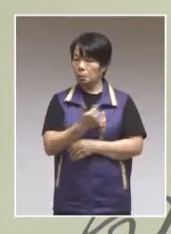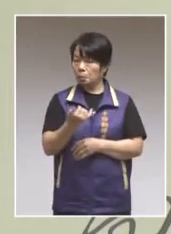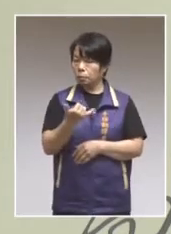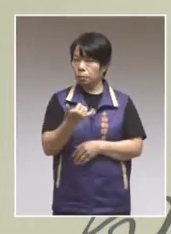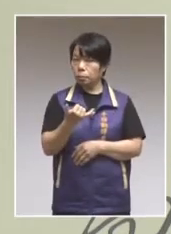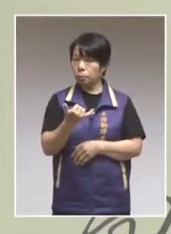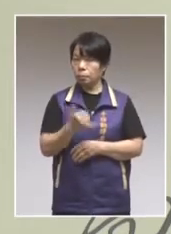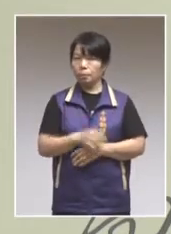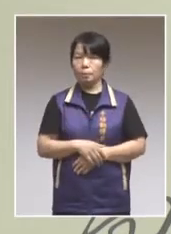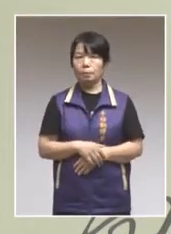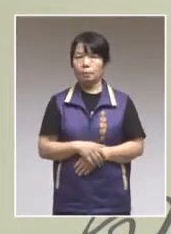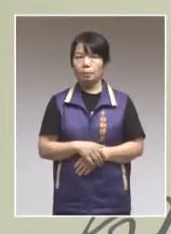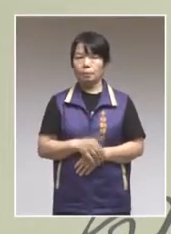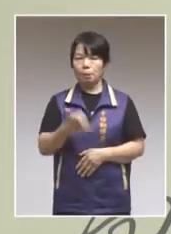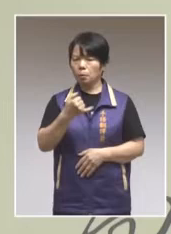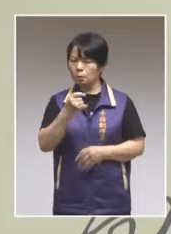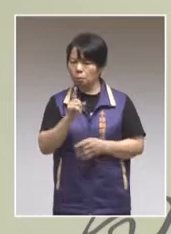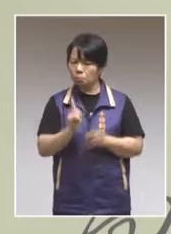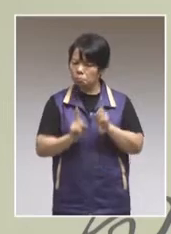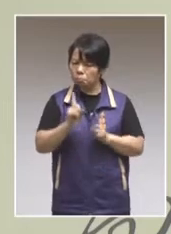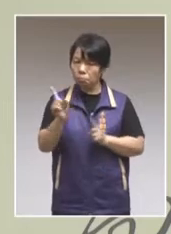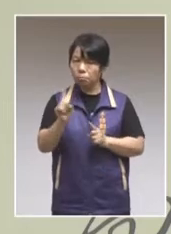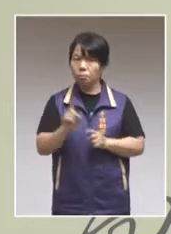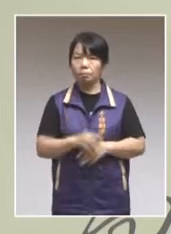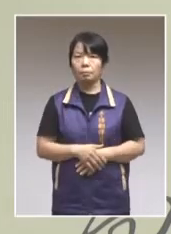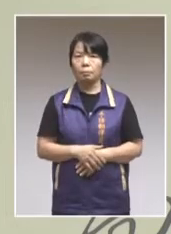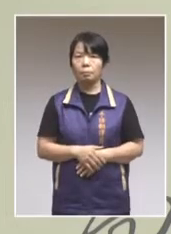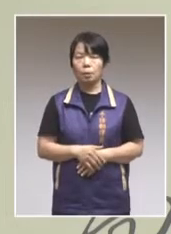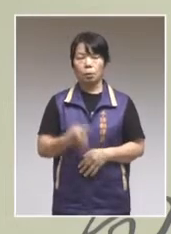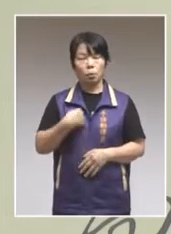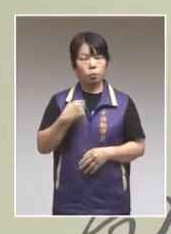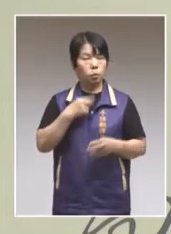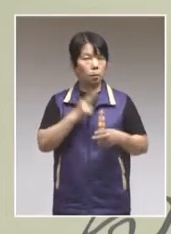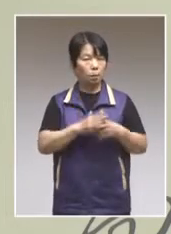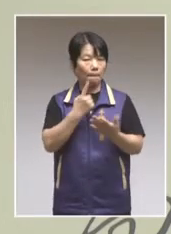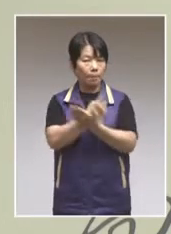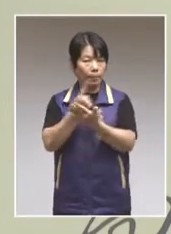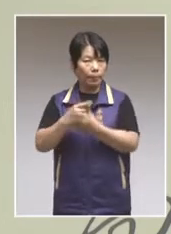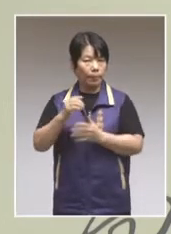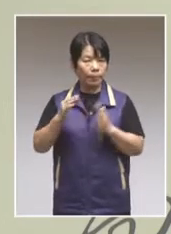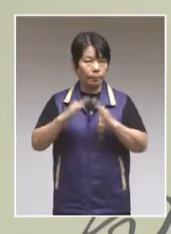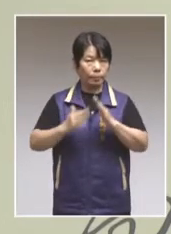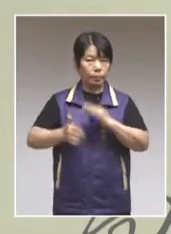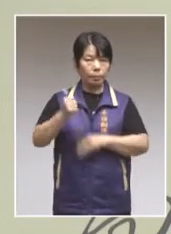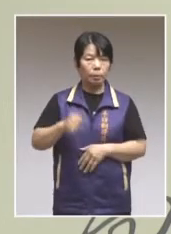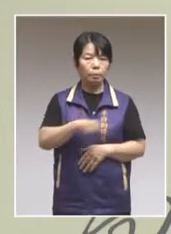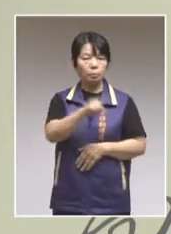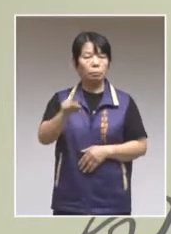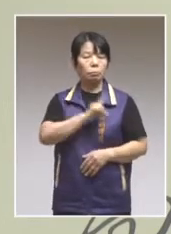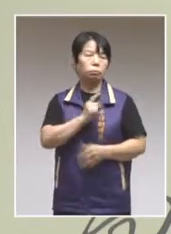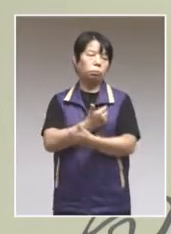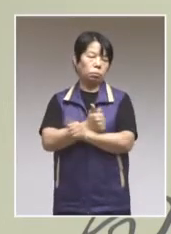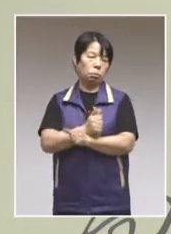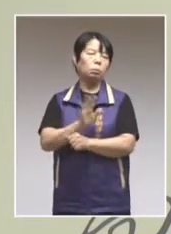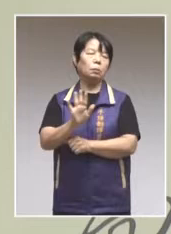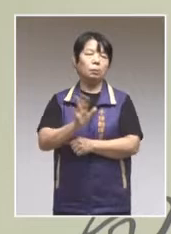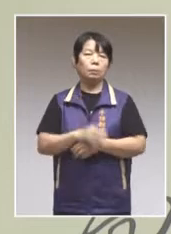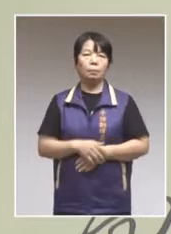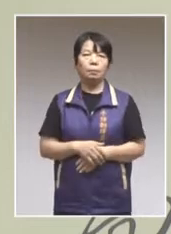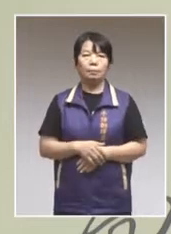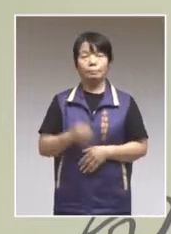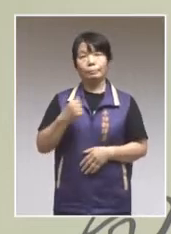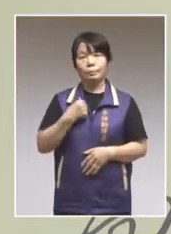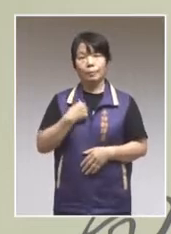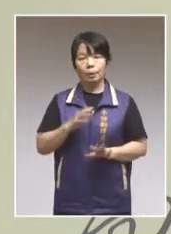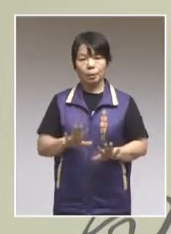哦，这个比较我相信每位家长都自己有自身的经验，知道说，我